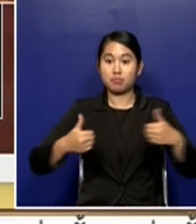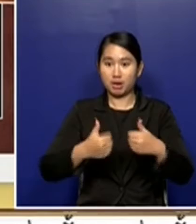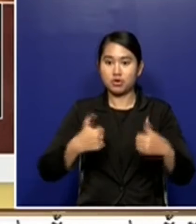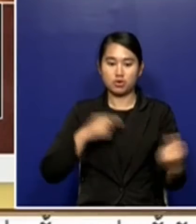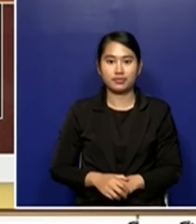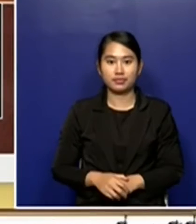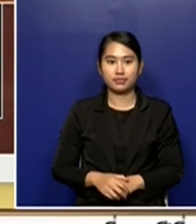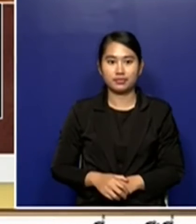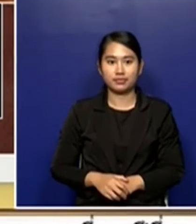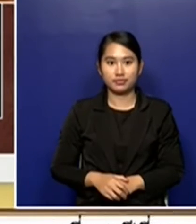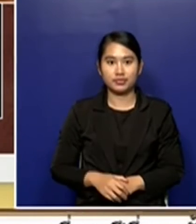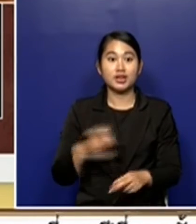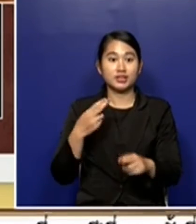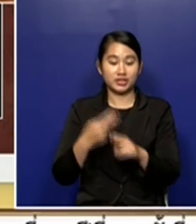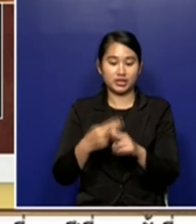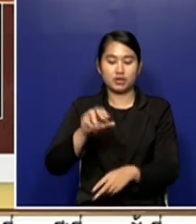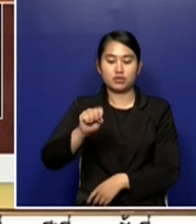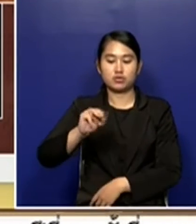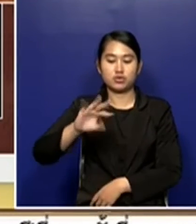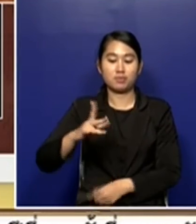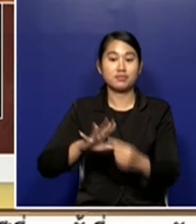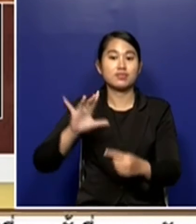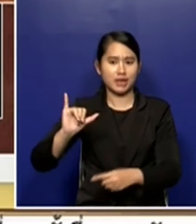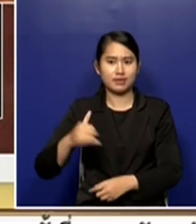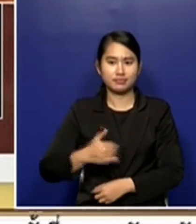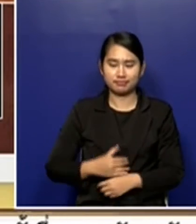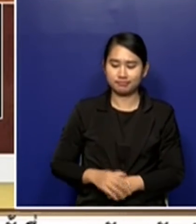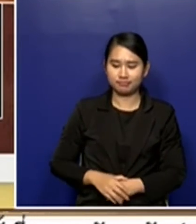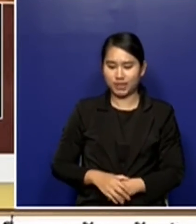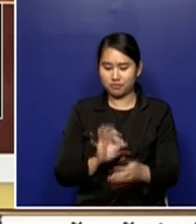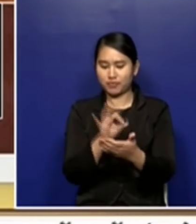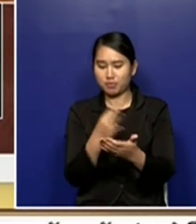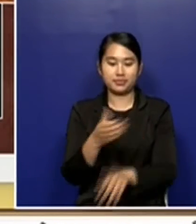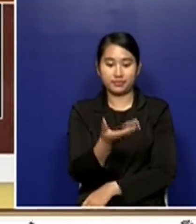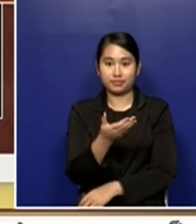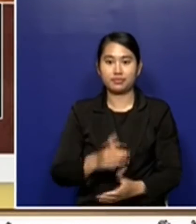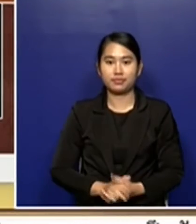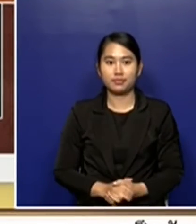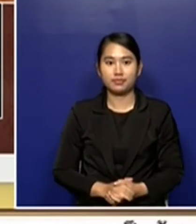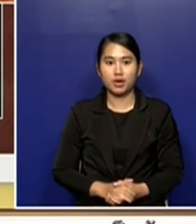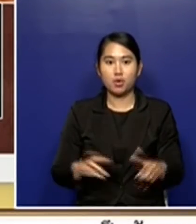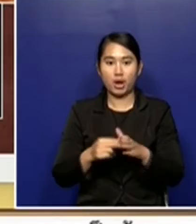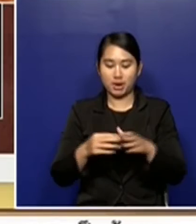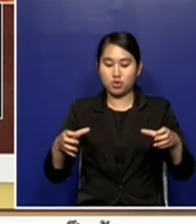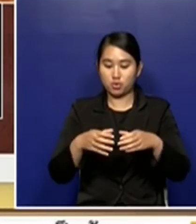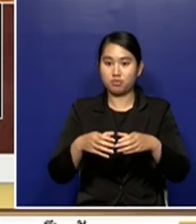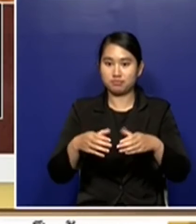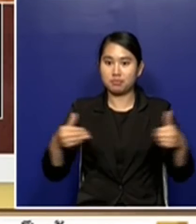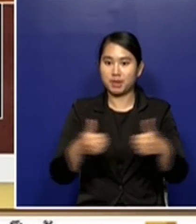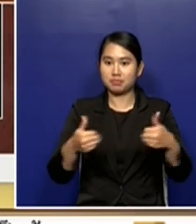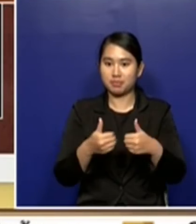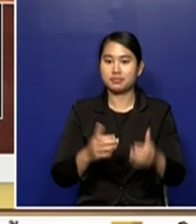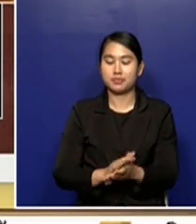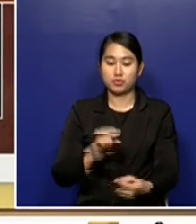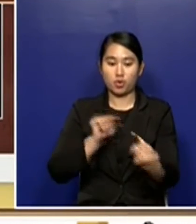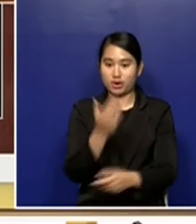สร้างความแตกแยกนำคนสนิมาชนกับมอบในการชุมนุมหน้าสภาเมอ 17 พฤษจิกายนปีที่แล้วและเกิดเหตุการณใช้